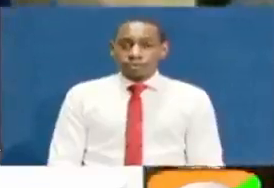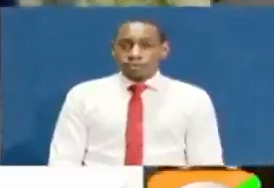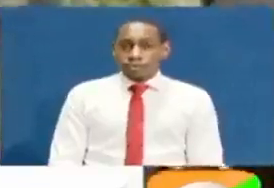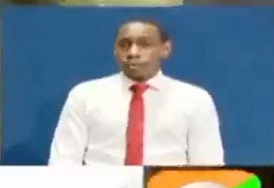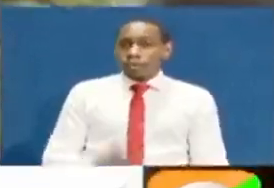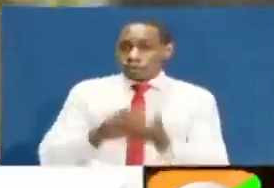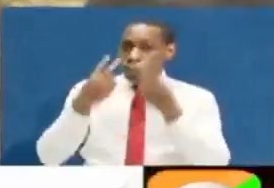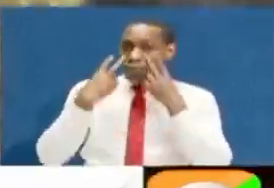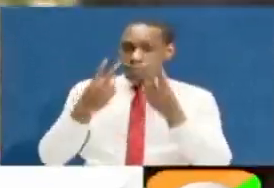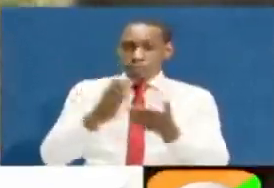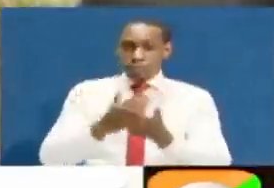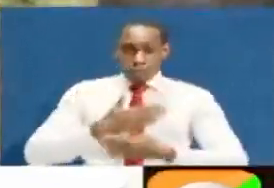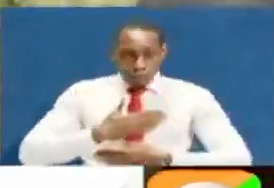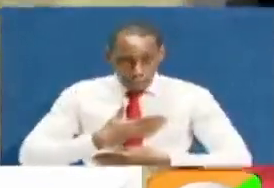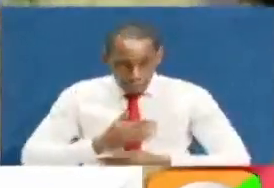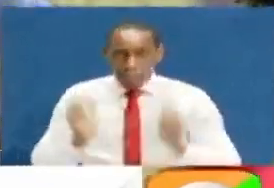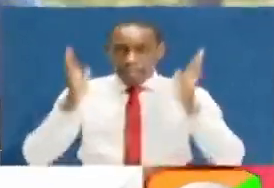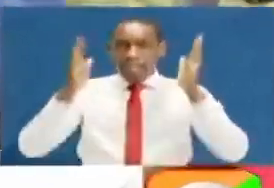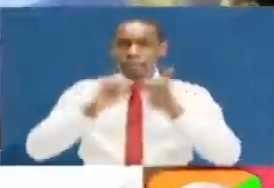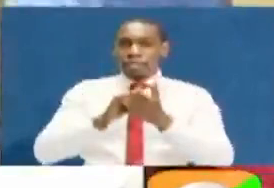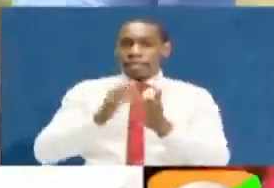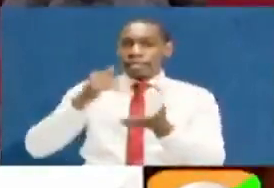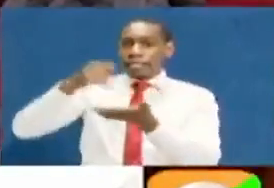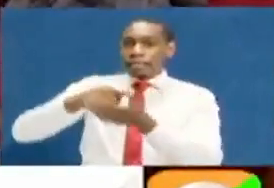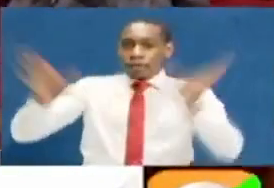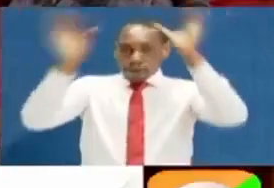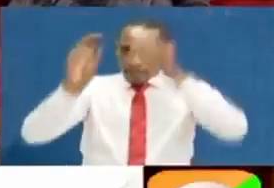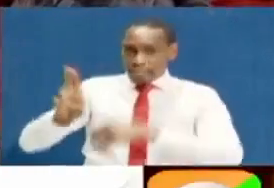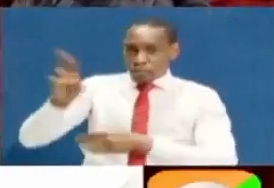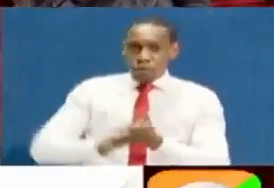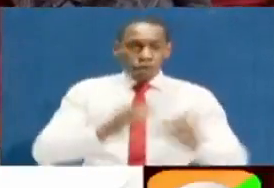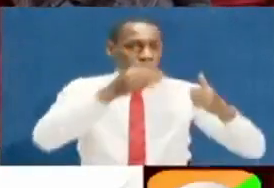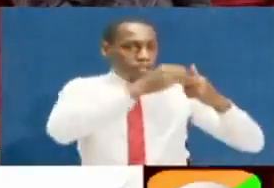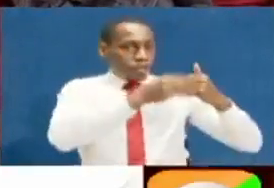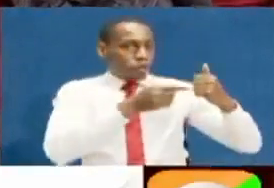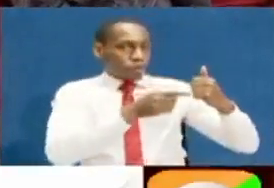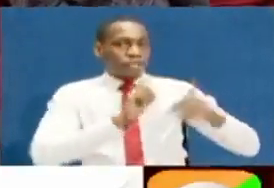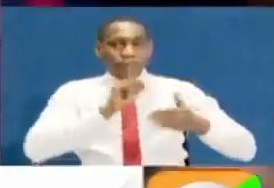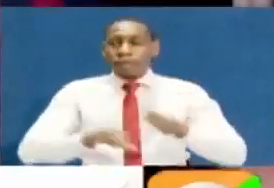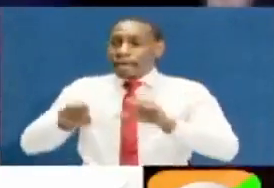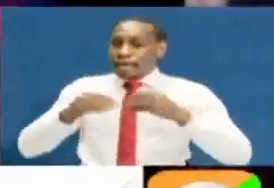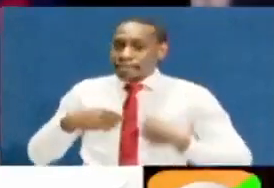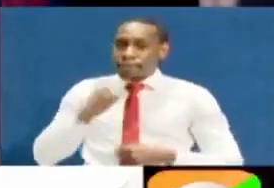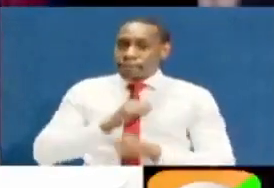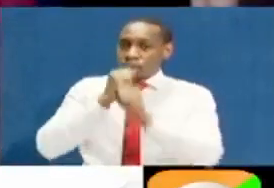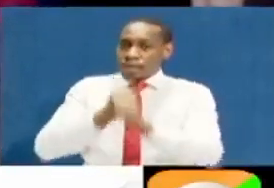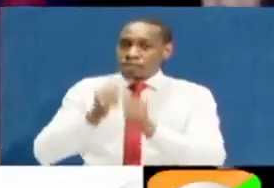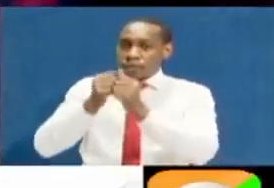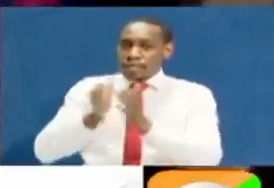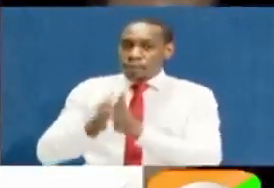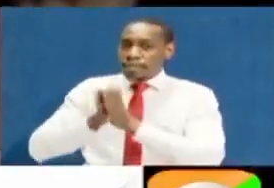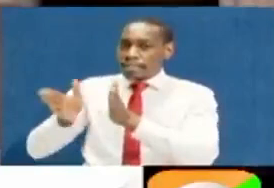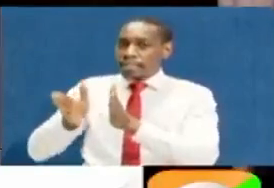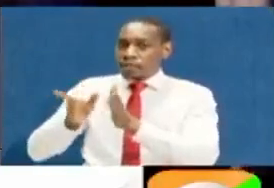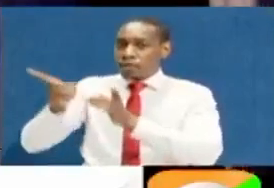Huku akionekana kunyenyekea katika hafla ambayo ilihudhuriwa na Rais Kenyatta, Mike Sonko alisema amekubali kushirikiana na Badi